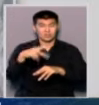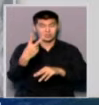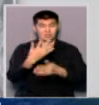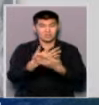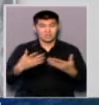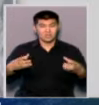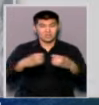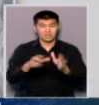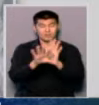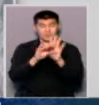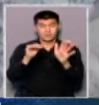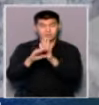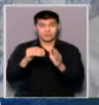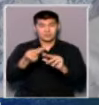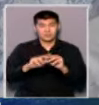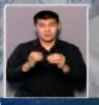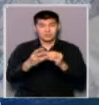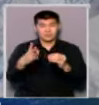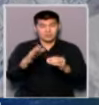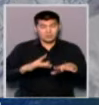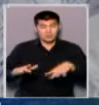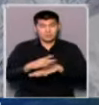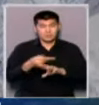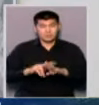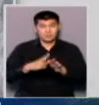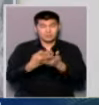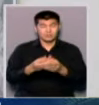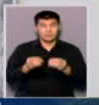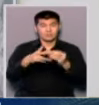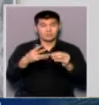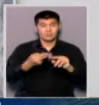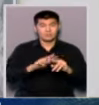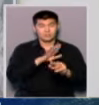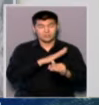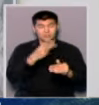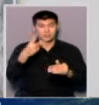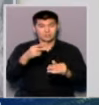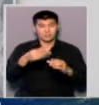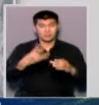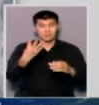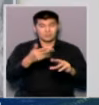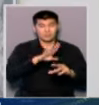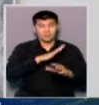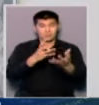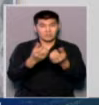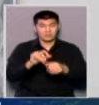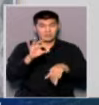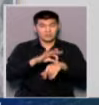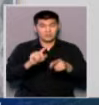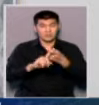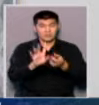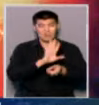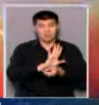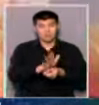пробы, отобранные из 15 лабораторий нашего региона. 18 из этих 43 образцов был обнаружен индийский